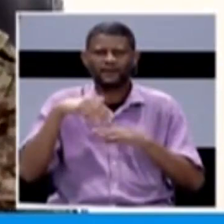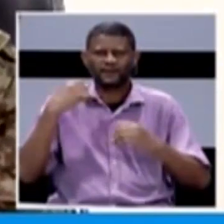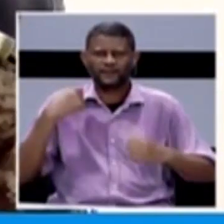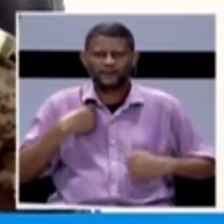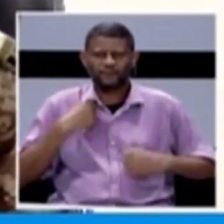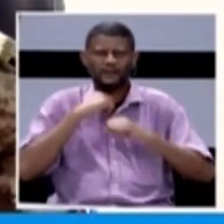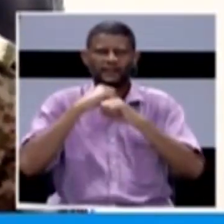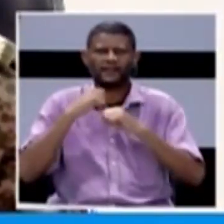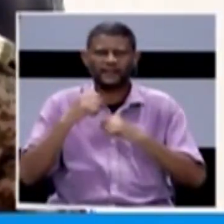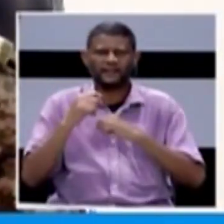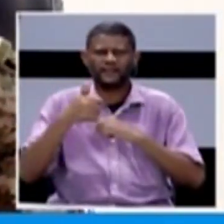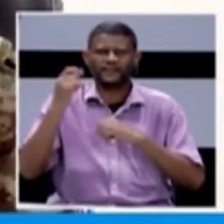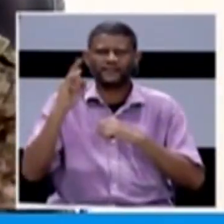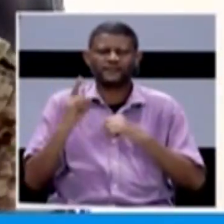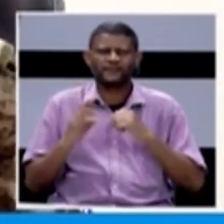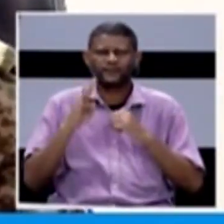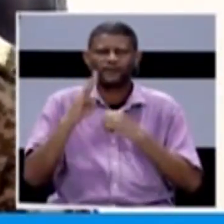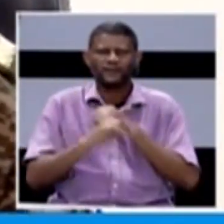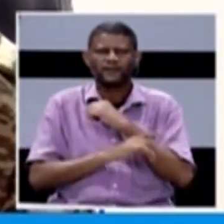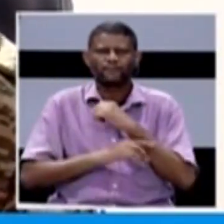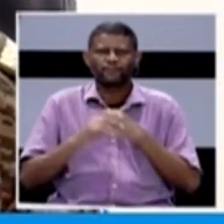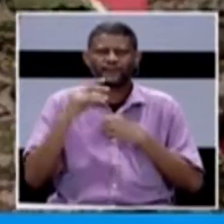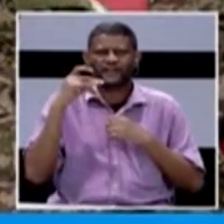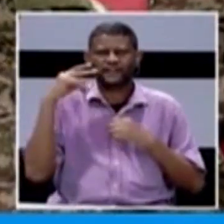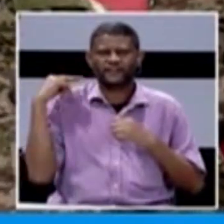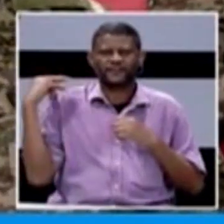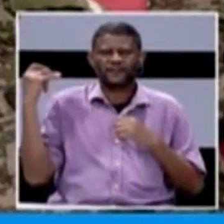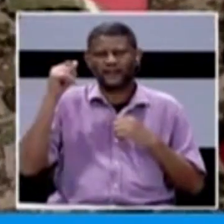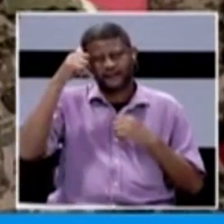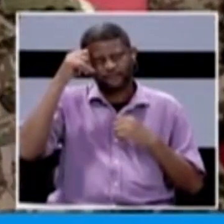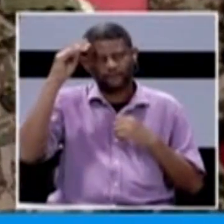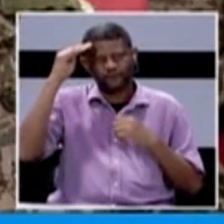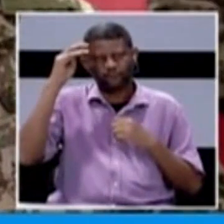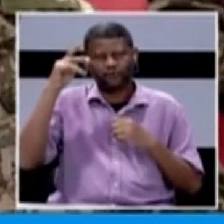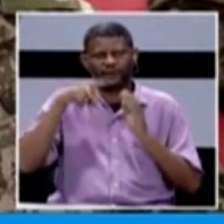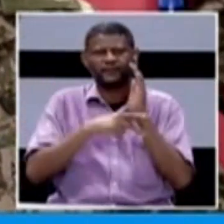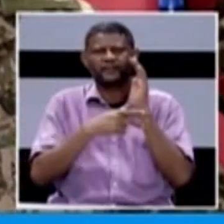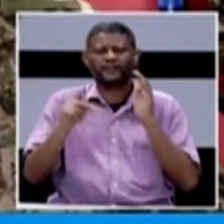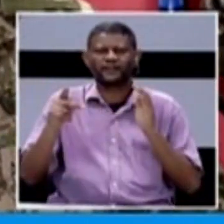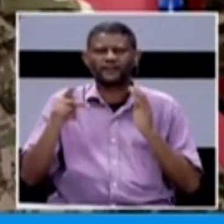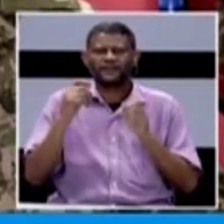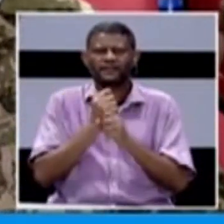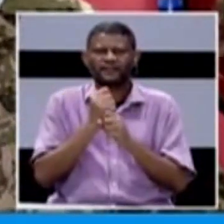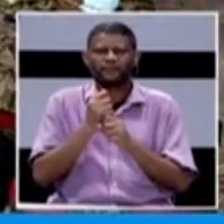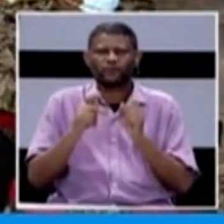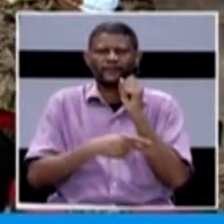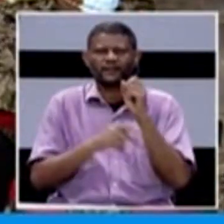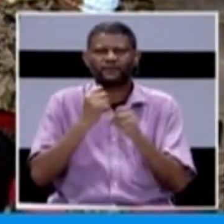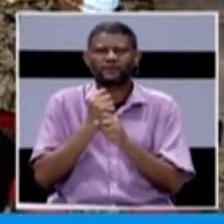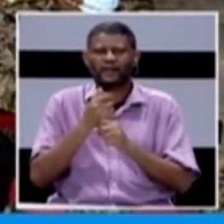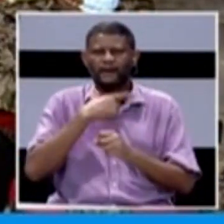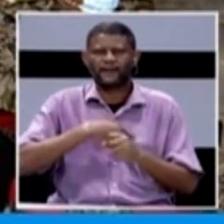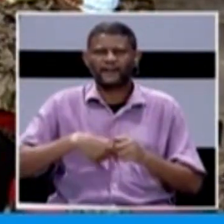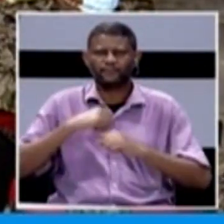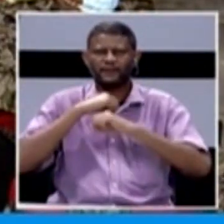ሰሜን ምክትል ኣዛዚ ኦፕሬሽን ብርጋዴር ጀነራል ኣዳምነው መኮንን ፖለቲከኛታት ስራሕቲ ፖለቲኮኦም እንትሰርሑ ኣባላት ሰራዊት